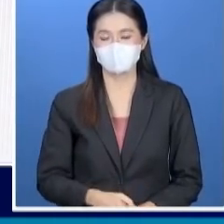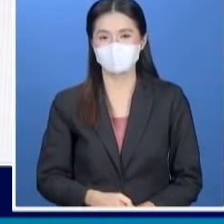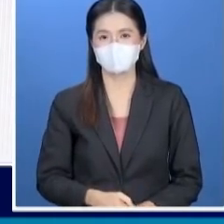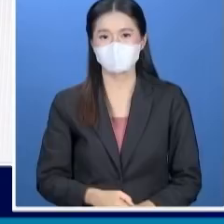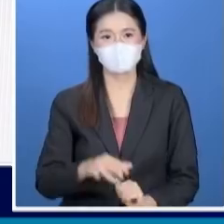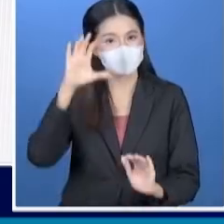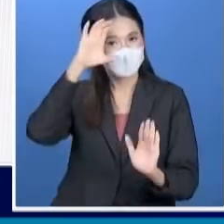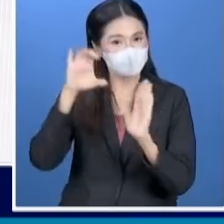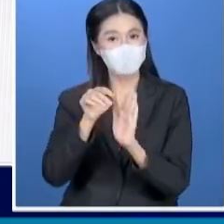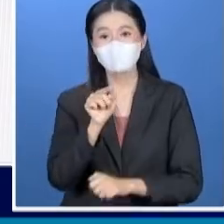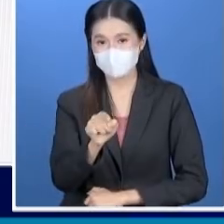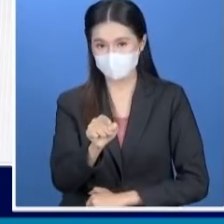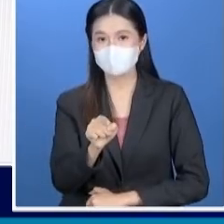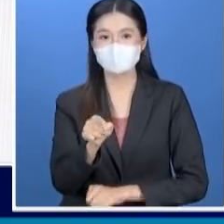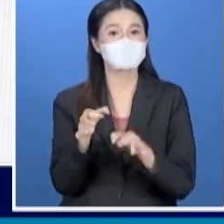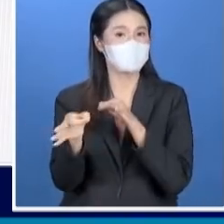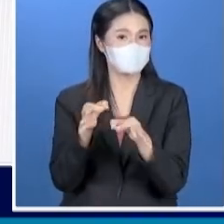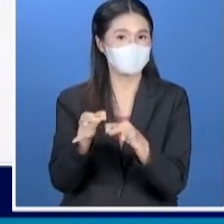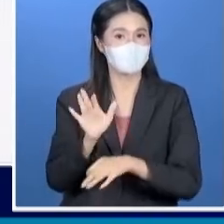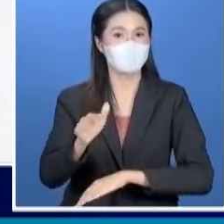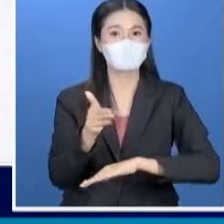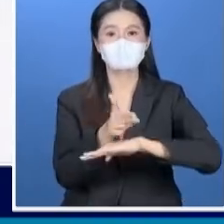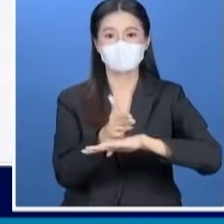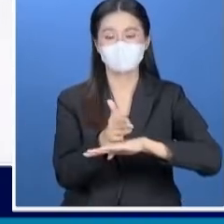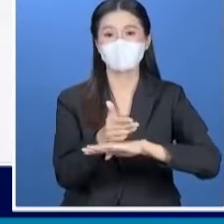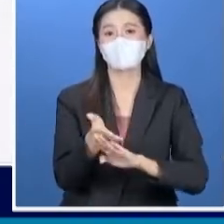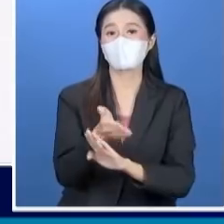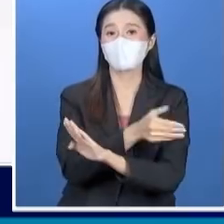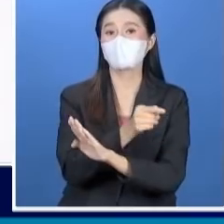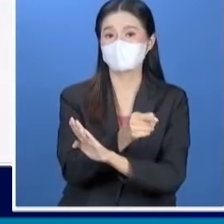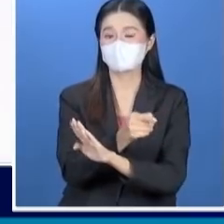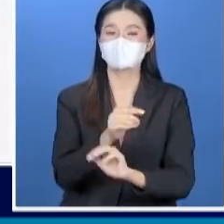ภาพนี้จะสอดคล้องกับคำอธิบายของคลิปวิดีโอก่อนหน้านั้นนะครับว่